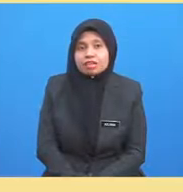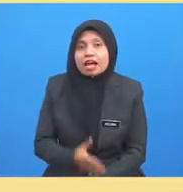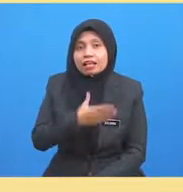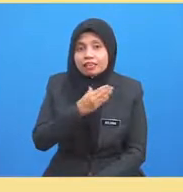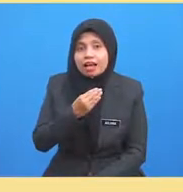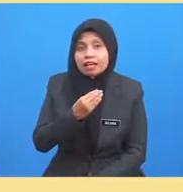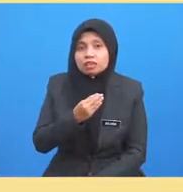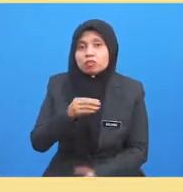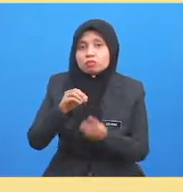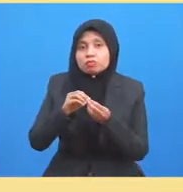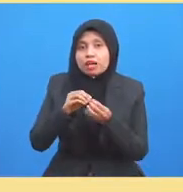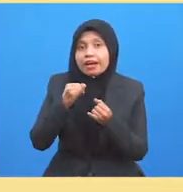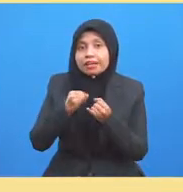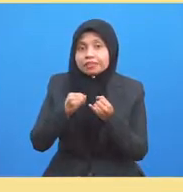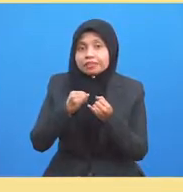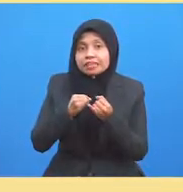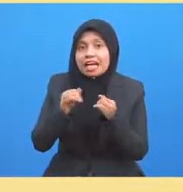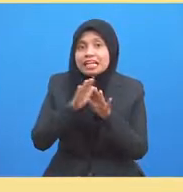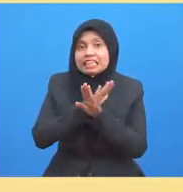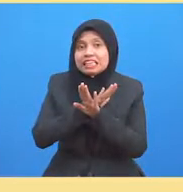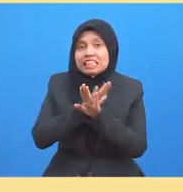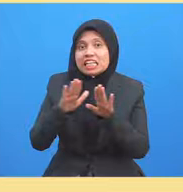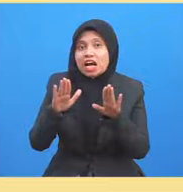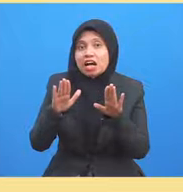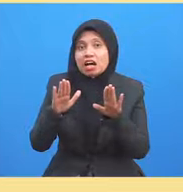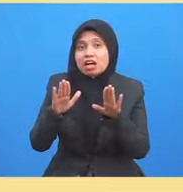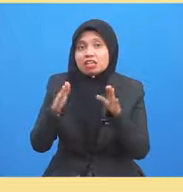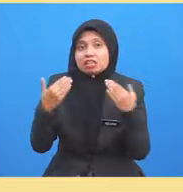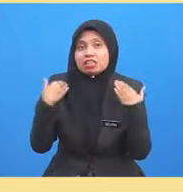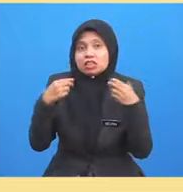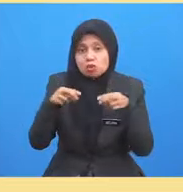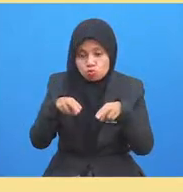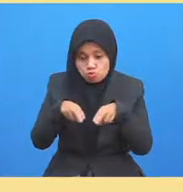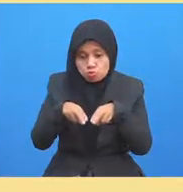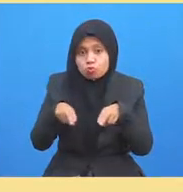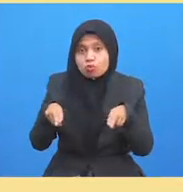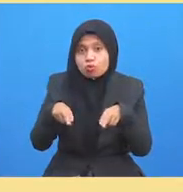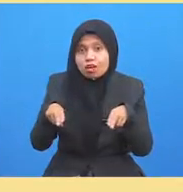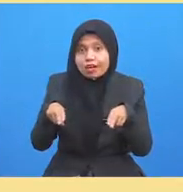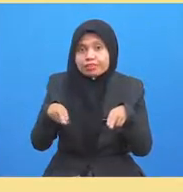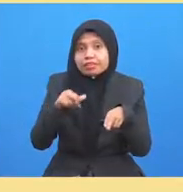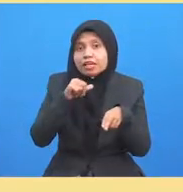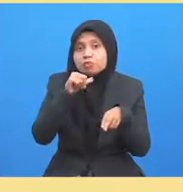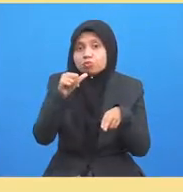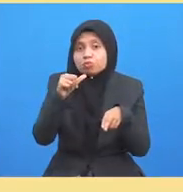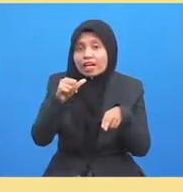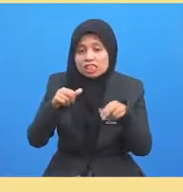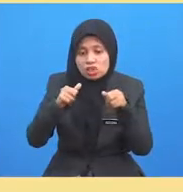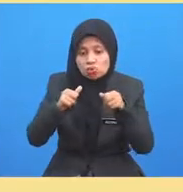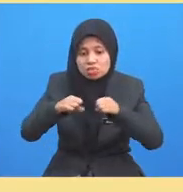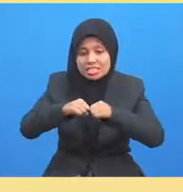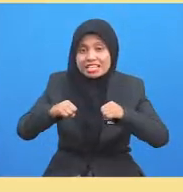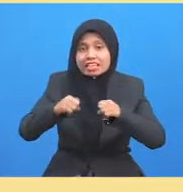Dan ciri terakhir model jenis ini ialah model ini tidak berskala dan tidak mengikut saiz